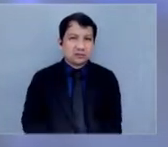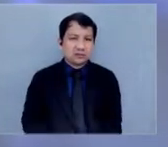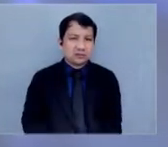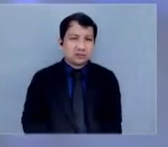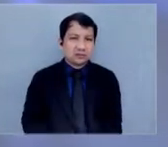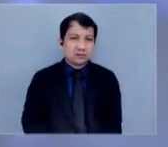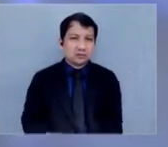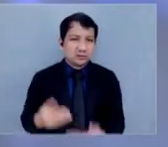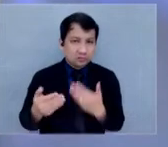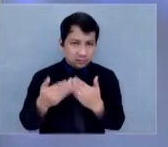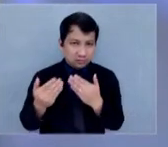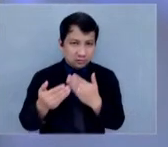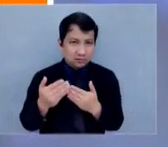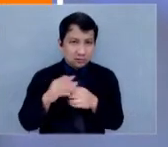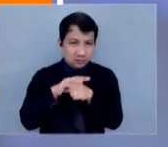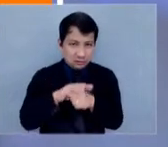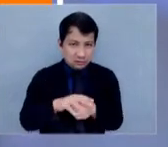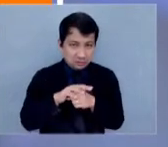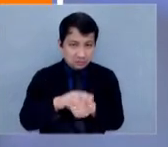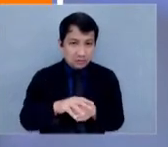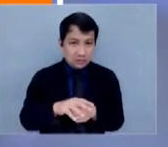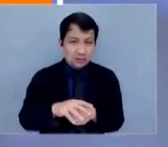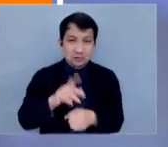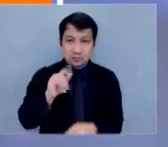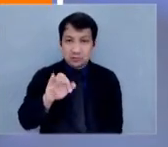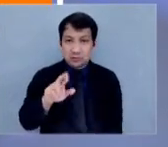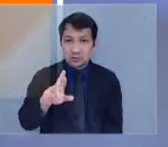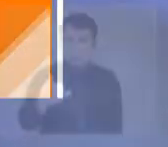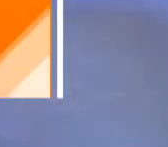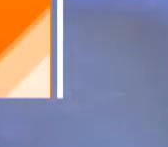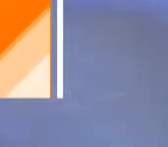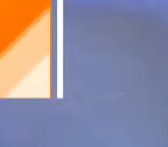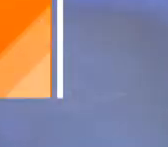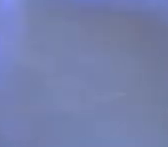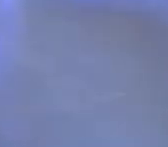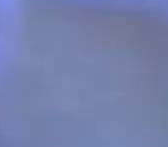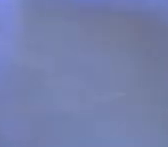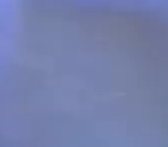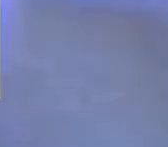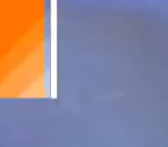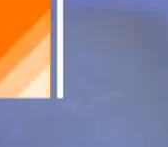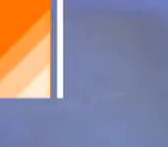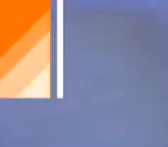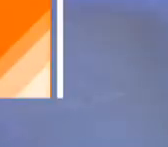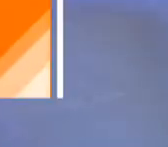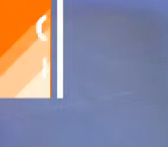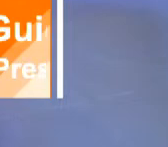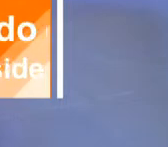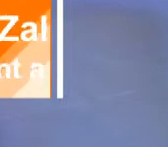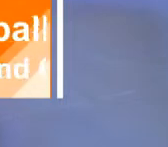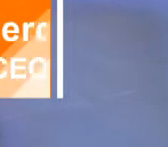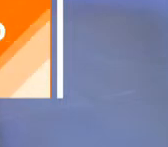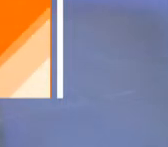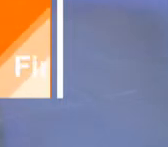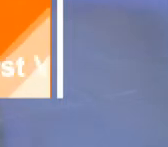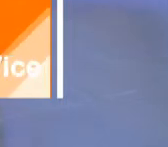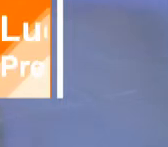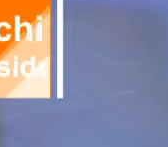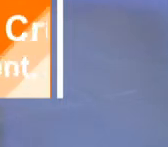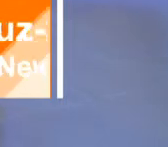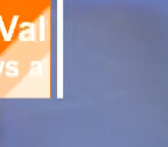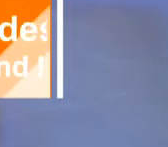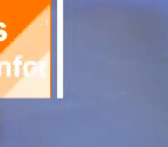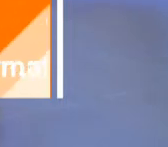kasing ma-stress ang mga tarsier. So sabi ng mga eksperto, kapag nasa stress sila, maaaring saktan nila ang kanilang sarili, inuuntog ang